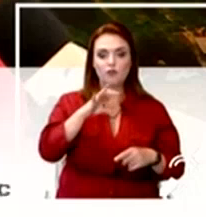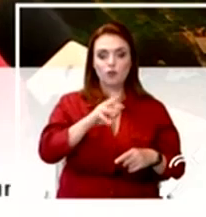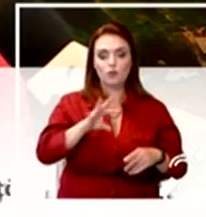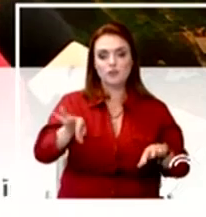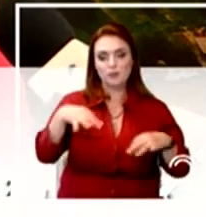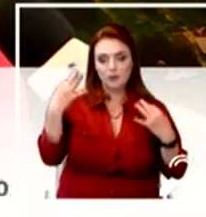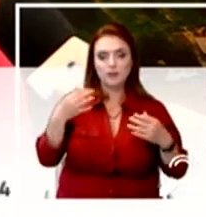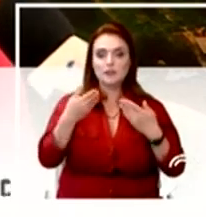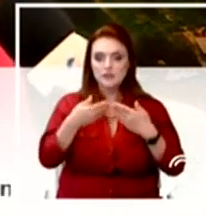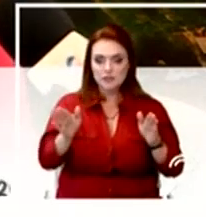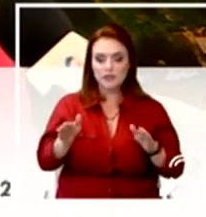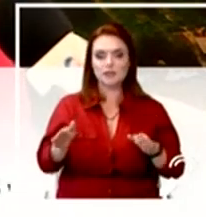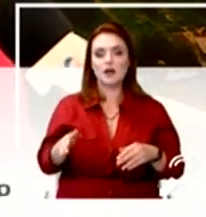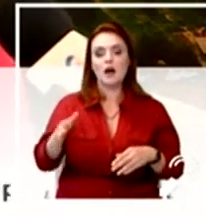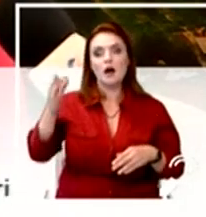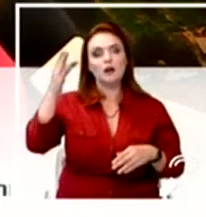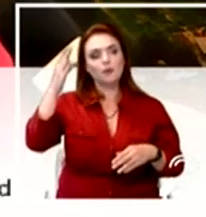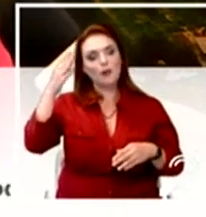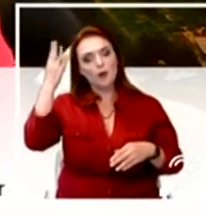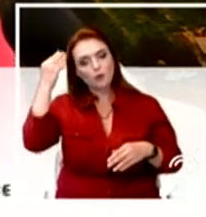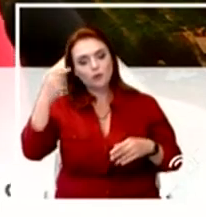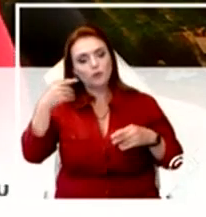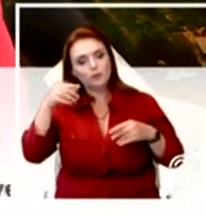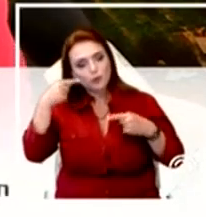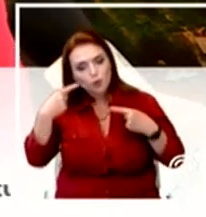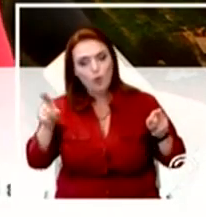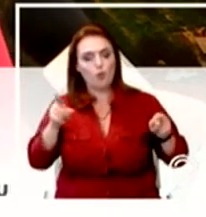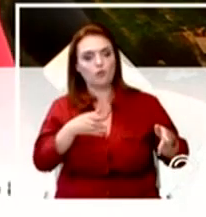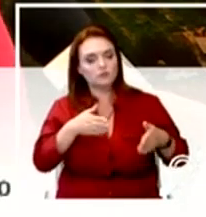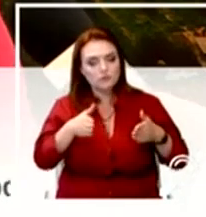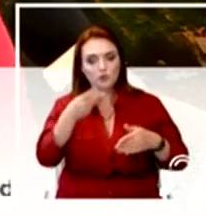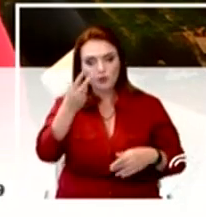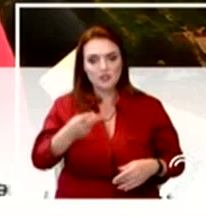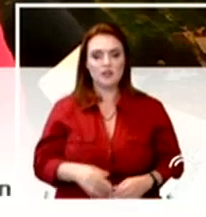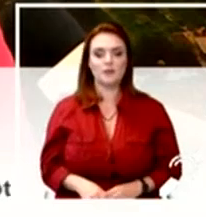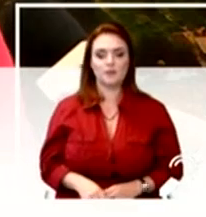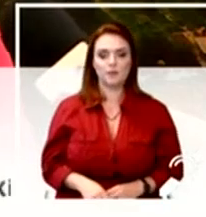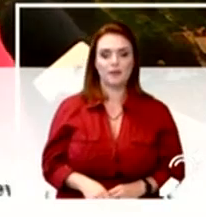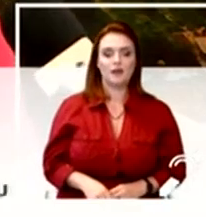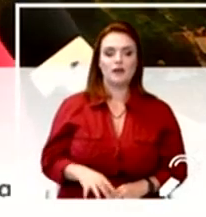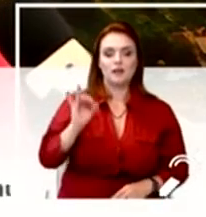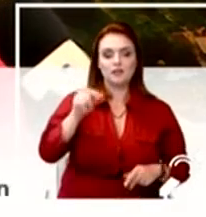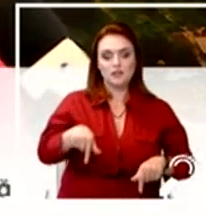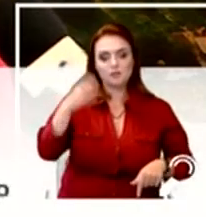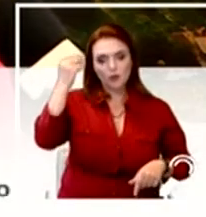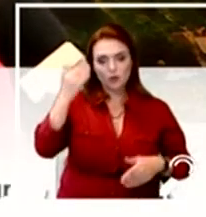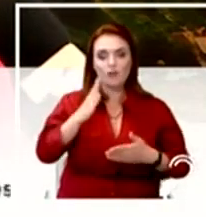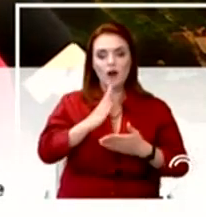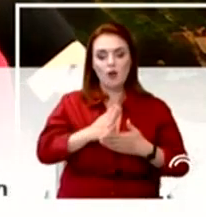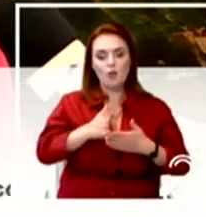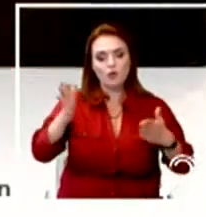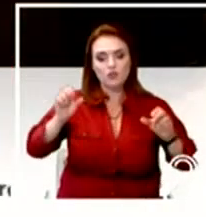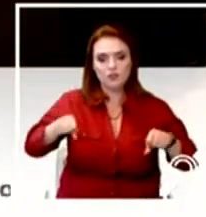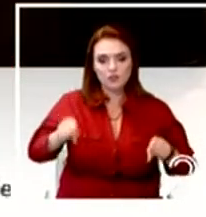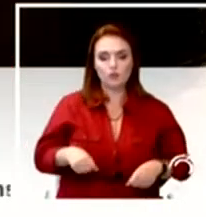deschidem Moldova dintr-un nou vizor, dintr-o nouă viziune, ca un nou aspect și ca o nouă ofertă pentru peste 25